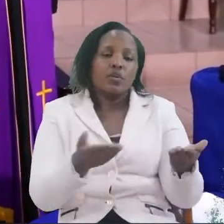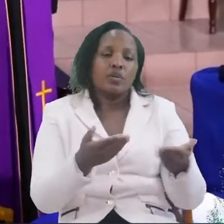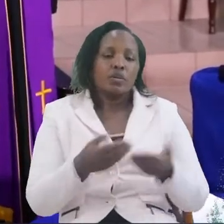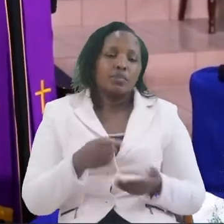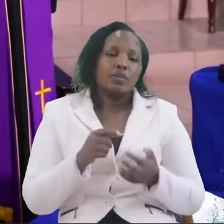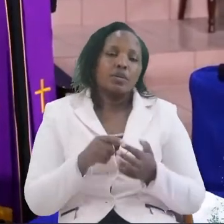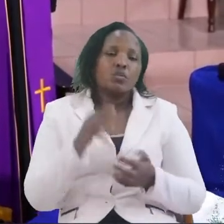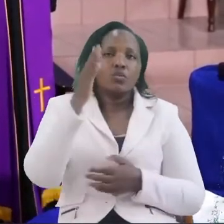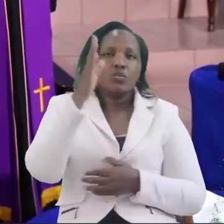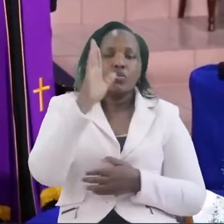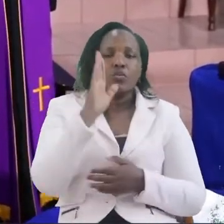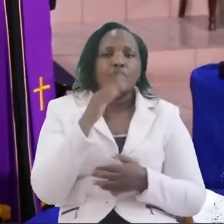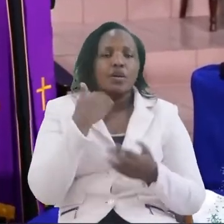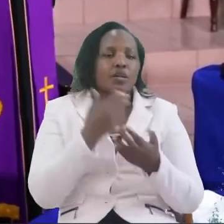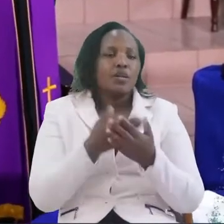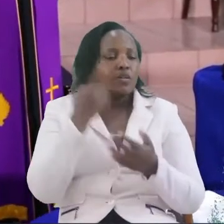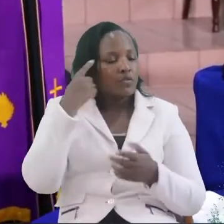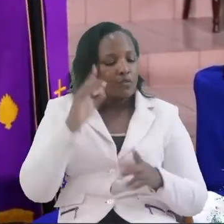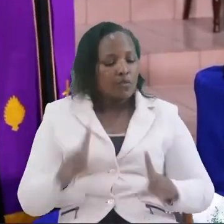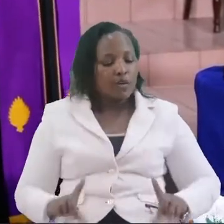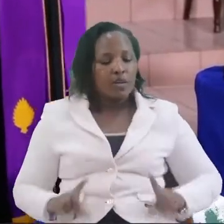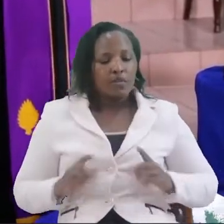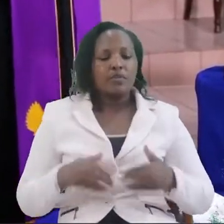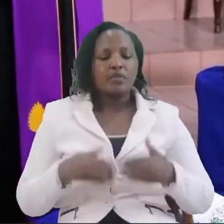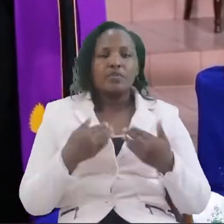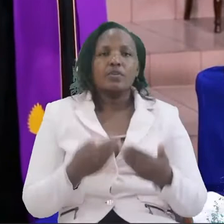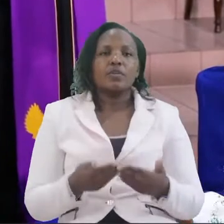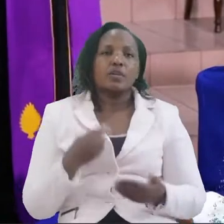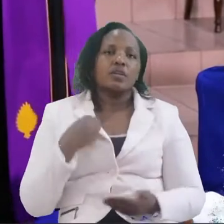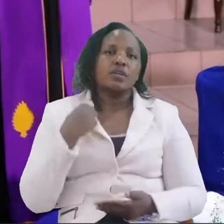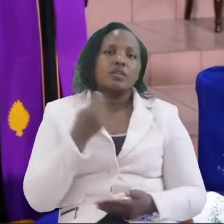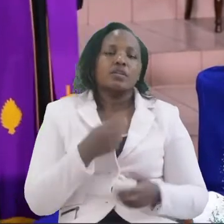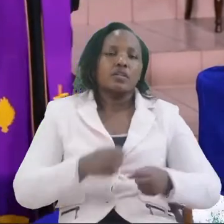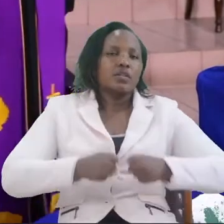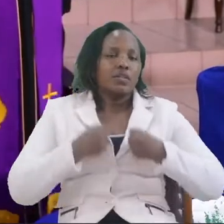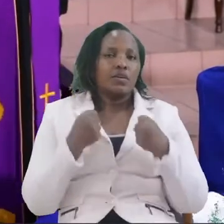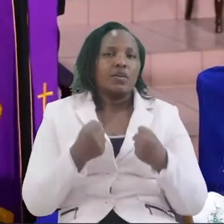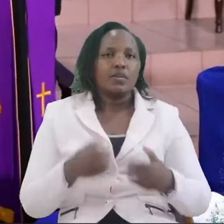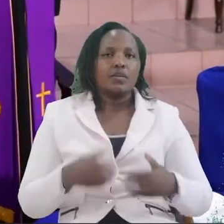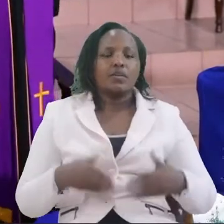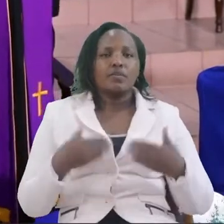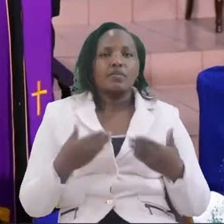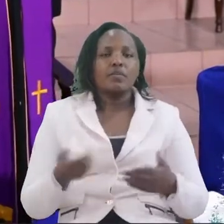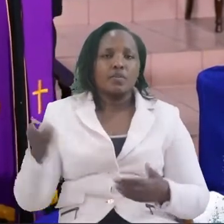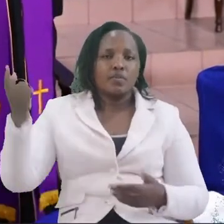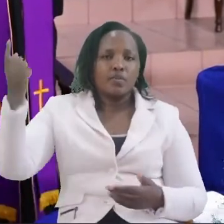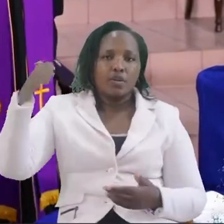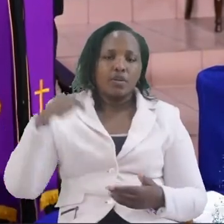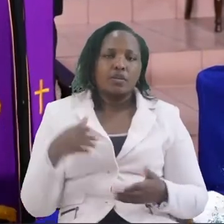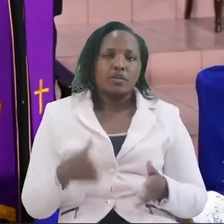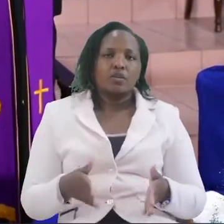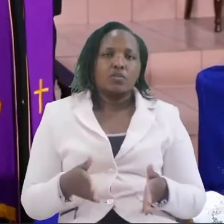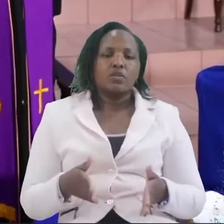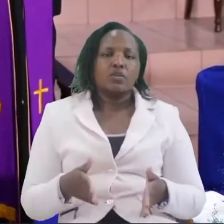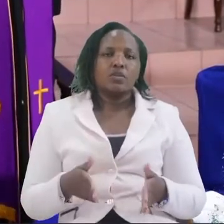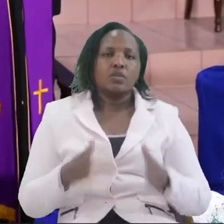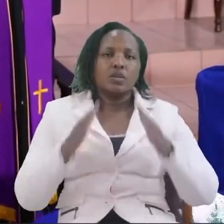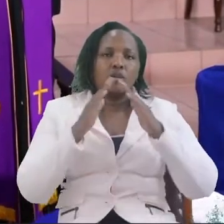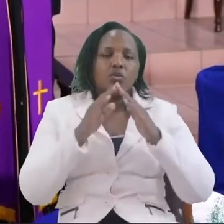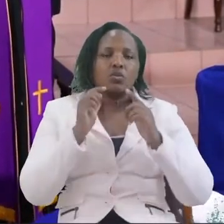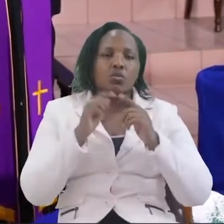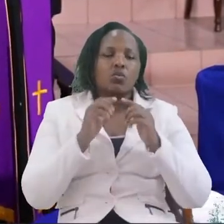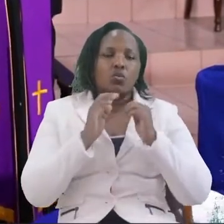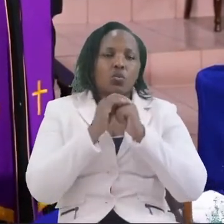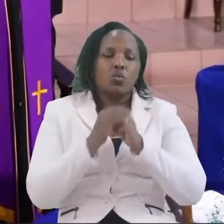karibu nawe. Asante kwa uhai umetupa, uhai na umetupa nguvu, umetuleta hata ndani ya nyumba yako na ili tuweze